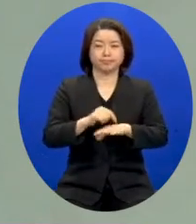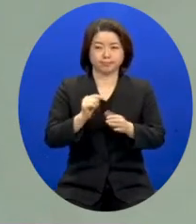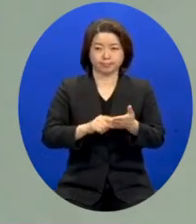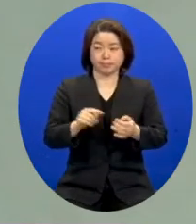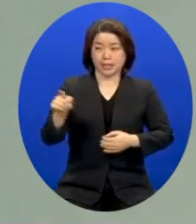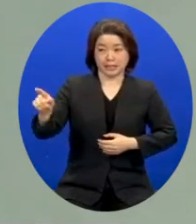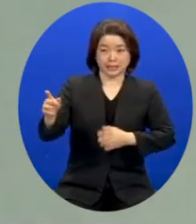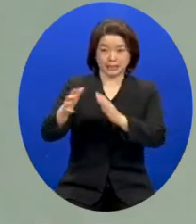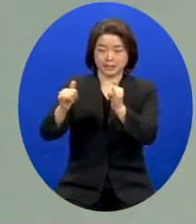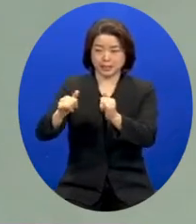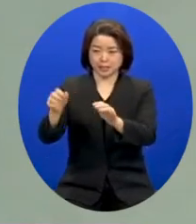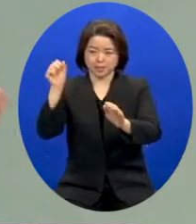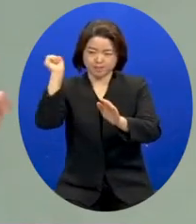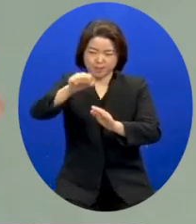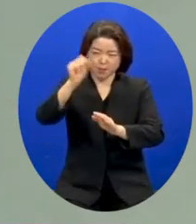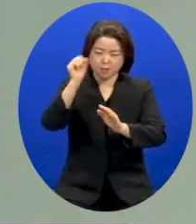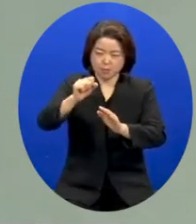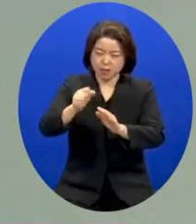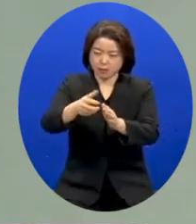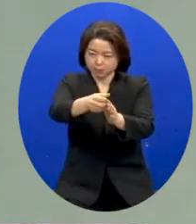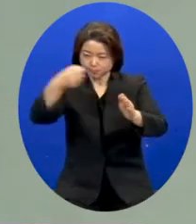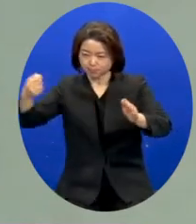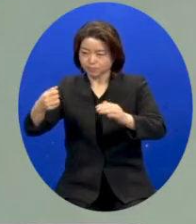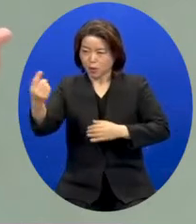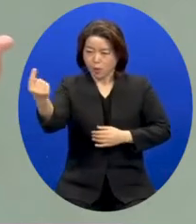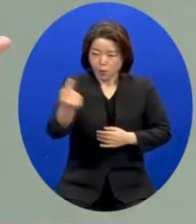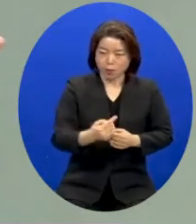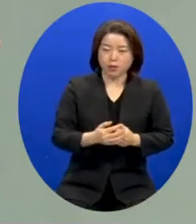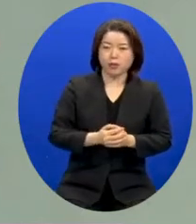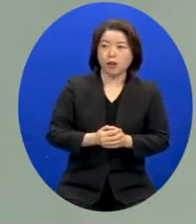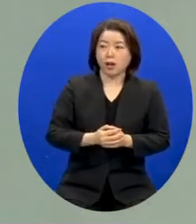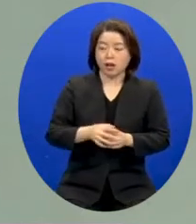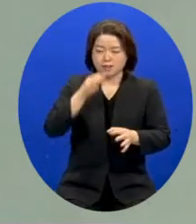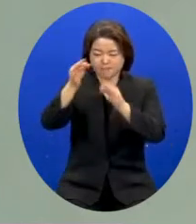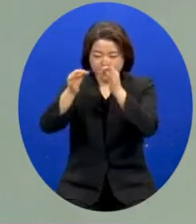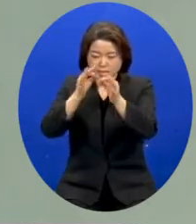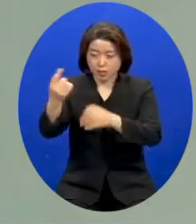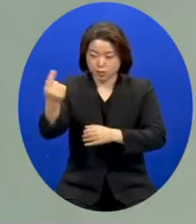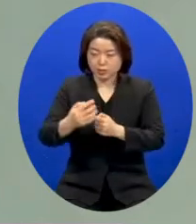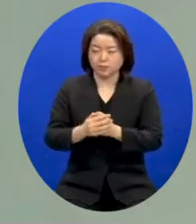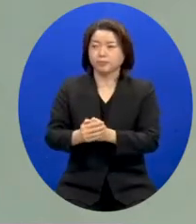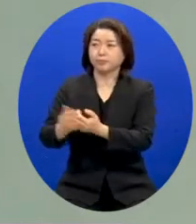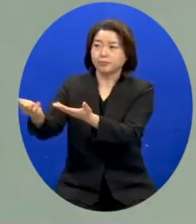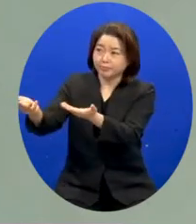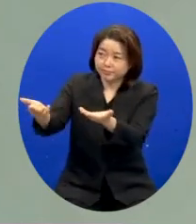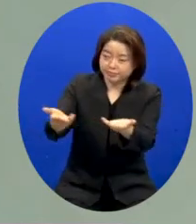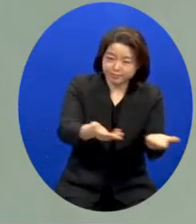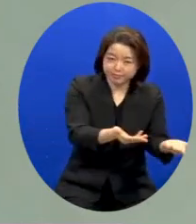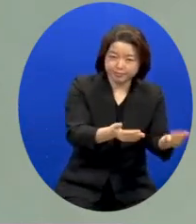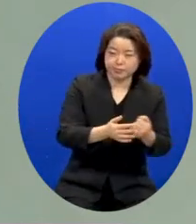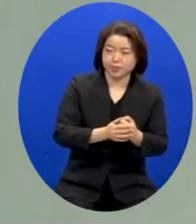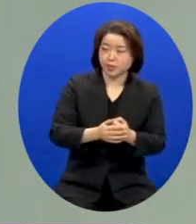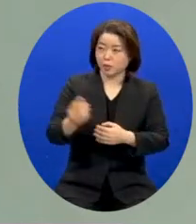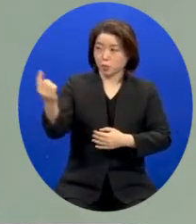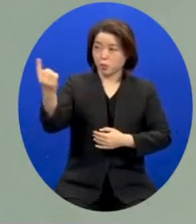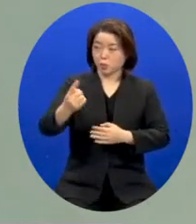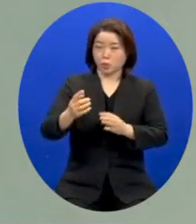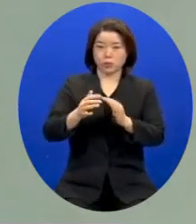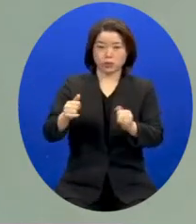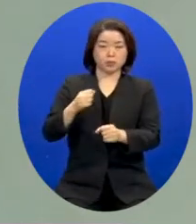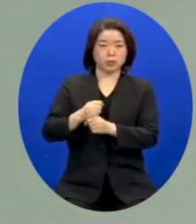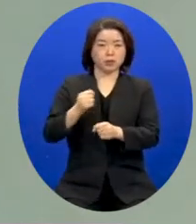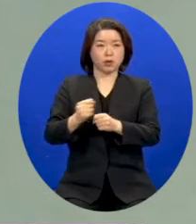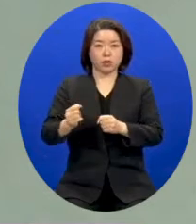사람들이 문을 밀치고 소리를 지르며 들어오니까 어서 오시라고 그랬어요. 들어온 사람들이 너무 당황스러웠어요.